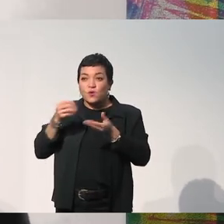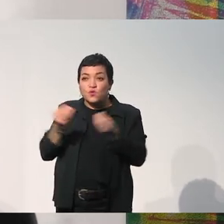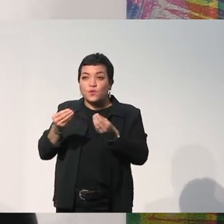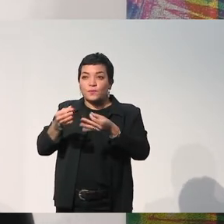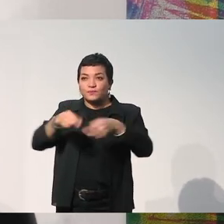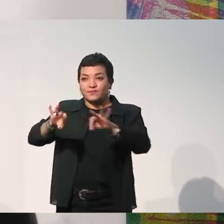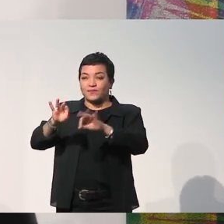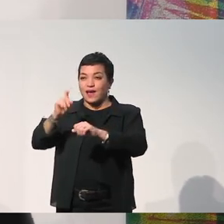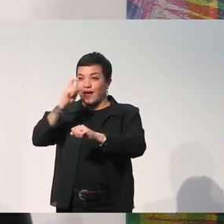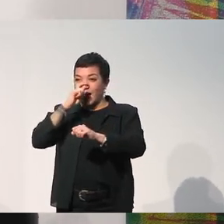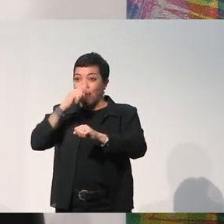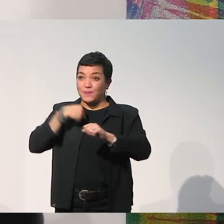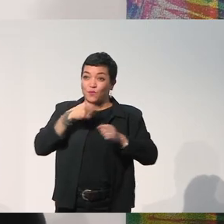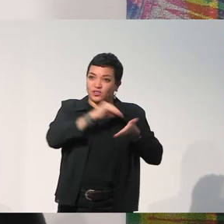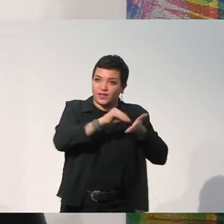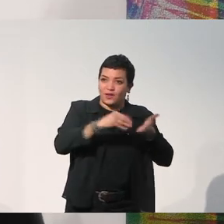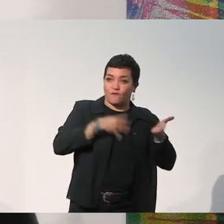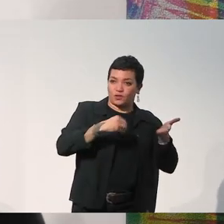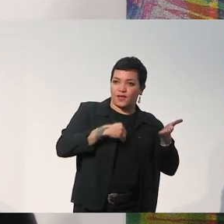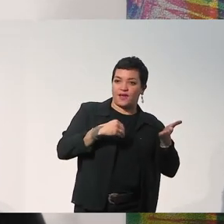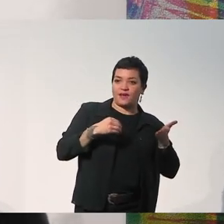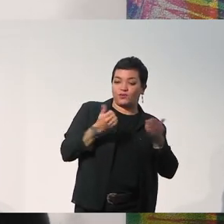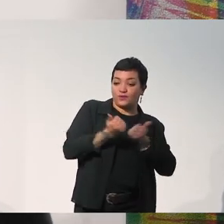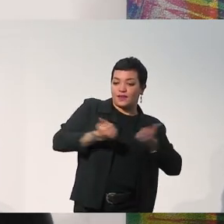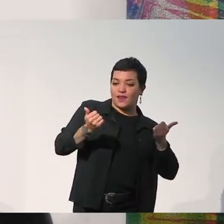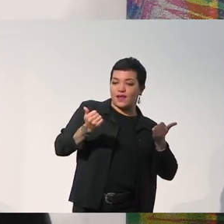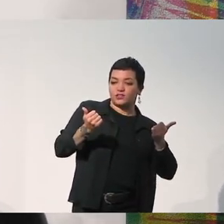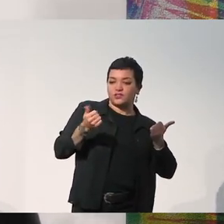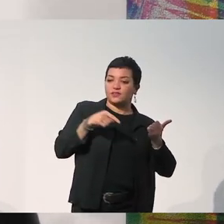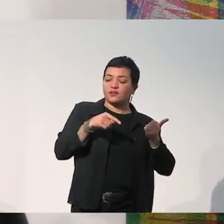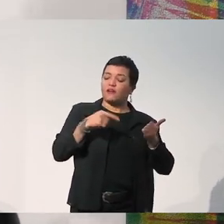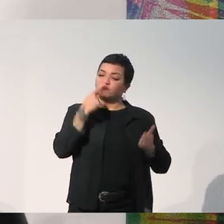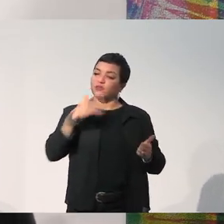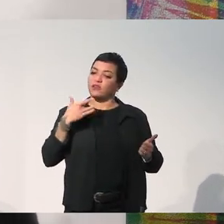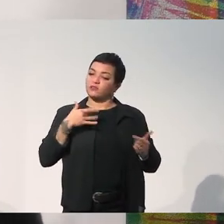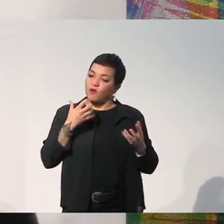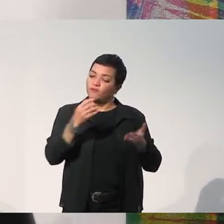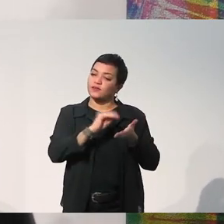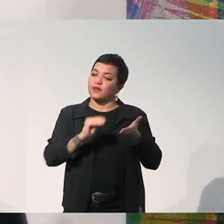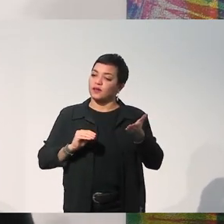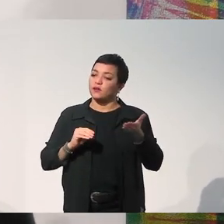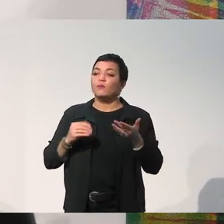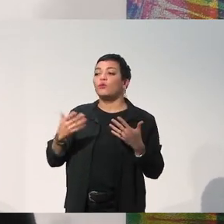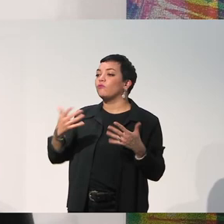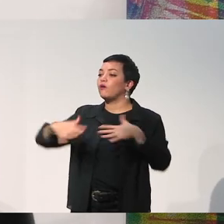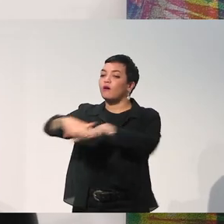Donc cet espace-là, ce creux-là, était le lieu de l'écriture. Maintenant, sur le décor lui-même, c'était